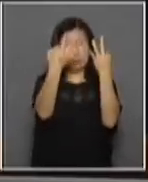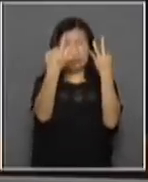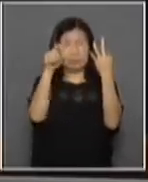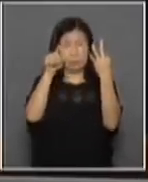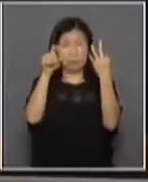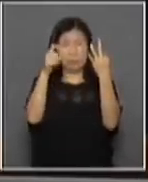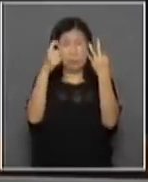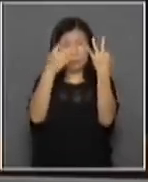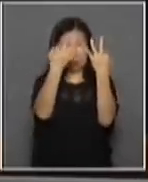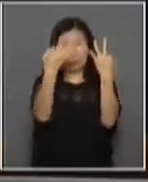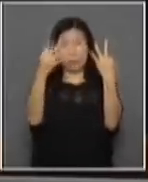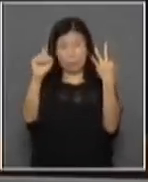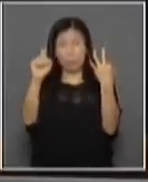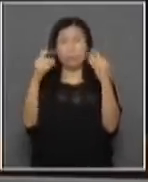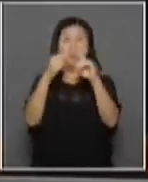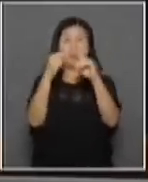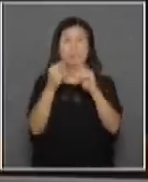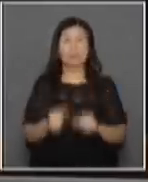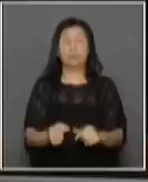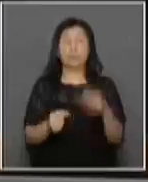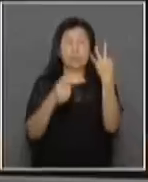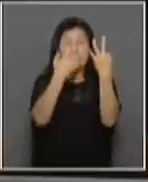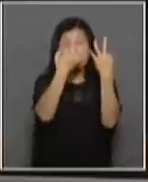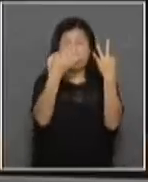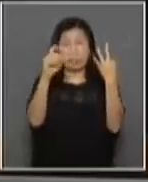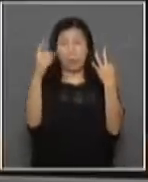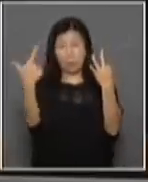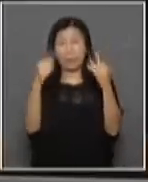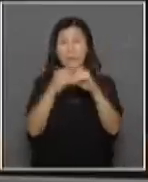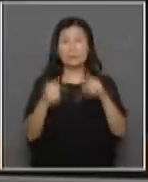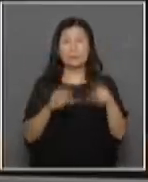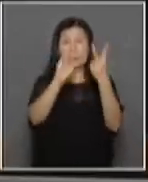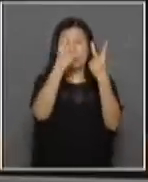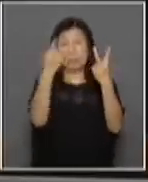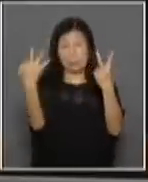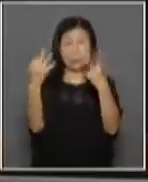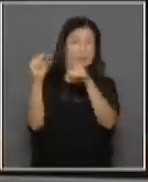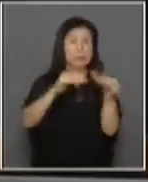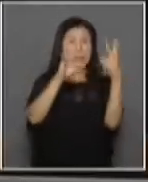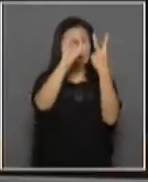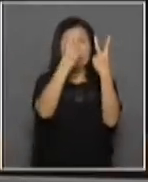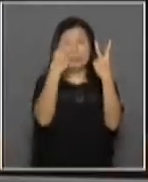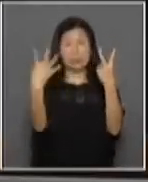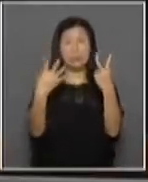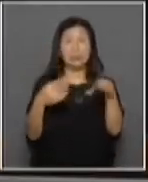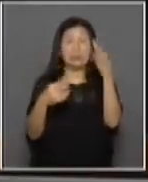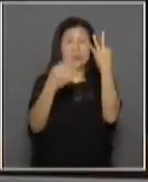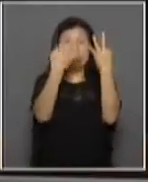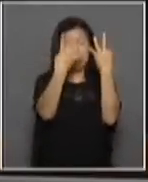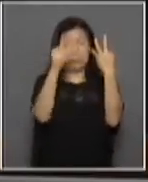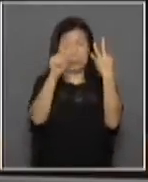33,900人。在2013年至2014年就有34,150